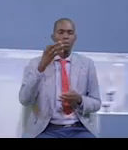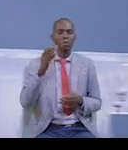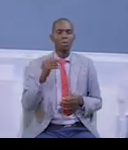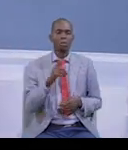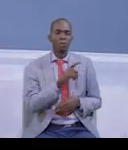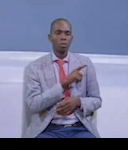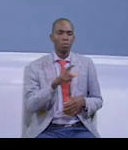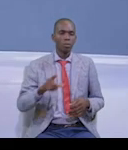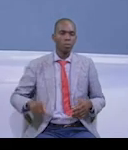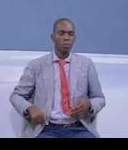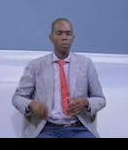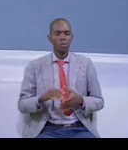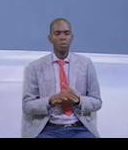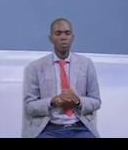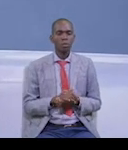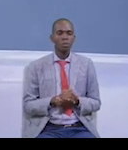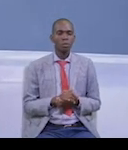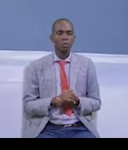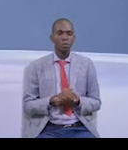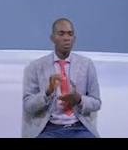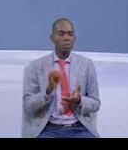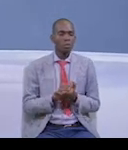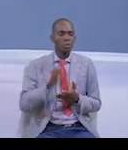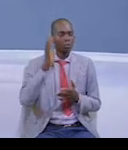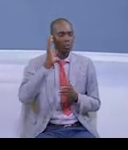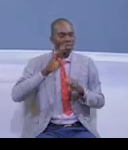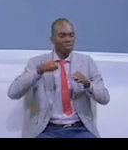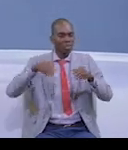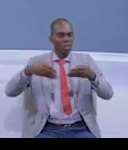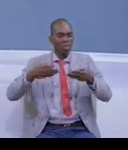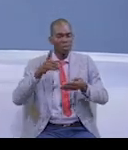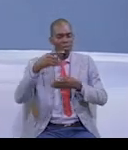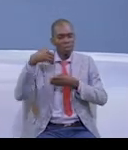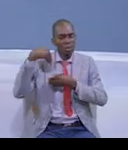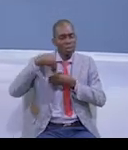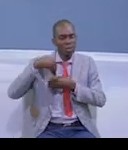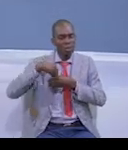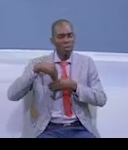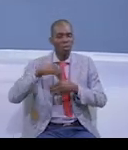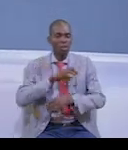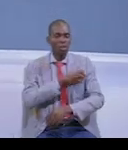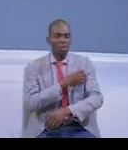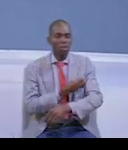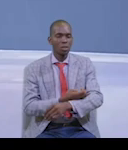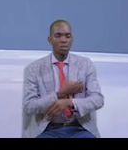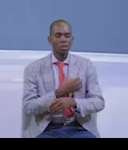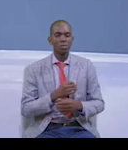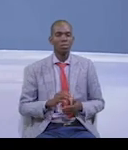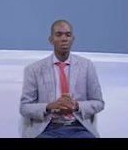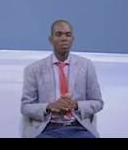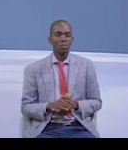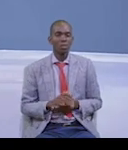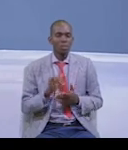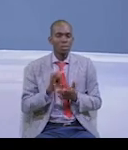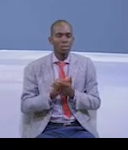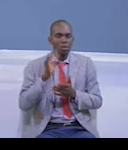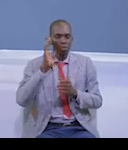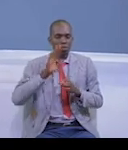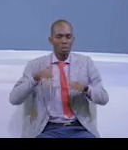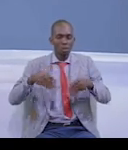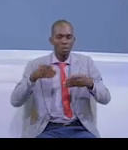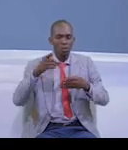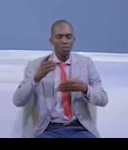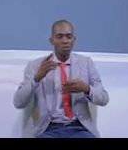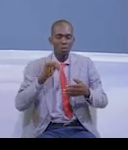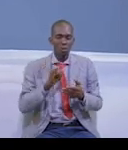ఆవేశ బలము చేత నింపబడ్డాను. That will give you inner energy. అది మీకు అంతరంగ శక్తిని ఇస్తుంది. Inner